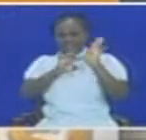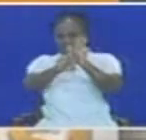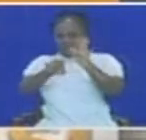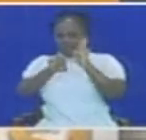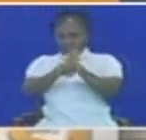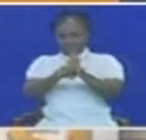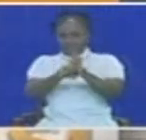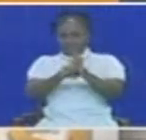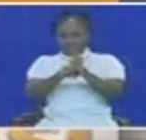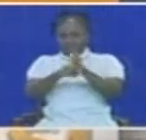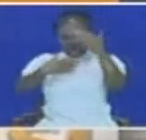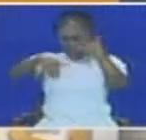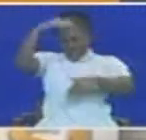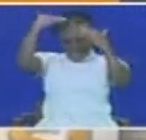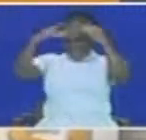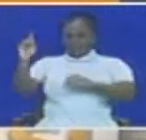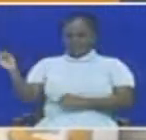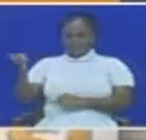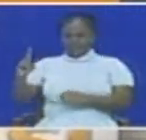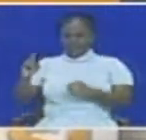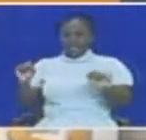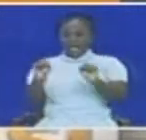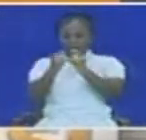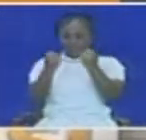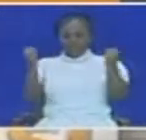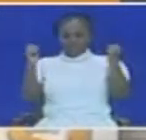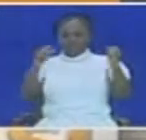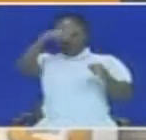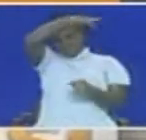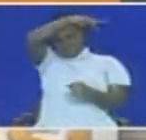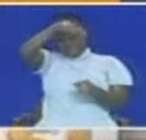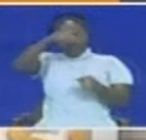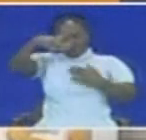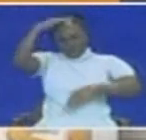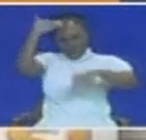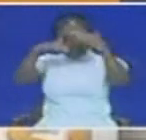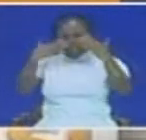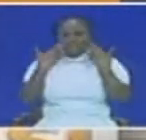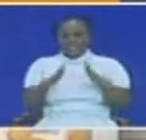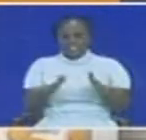sentensi: Chuo Kikuu cha Nairobi kiliandaa mahafali kwa wanafunzi wake waliohitimu.